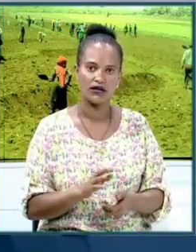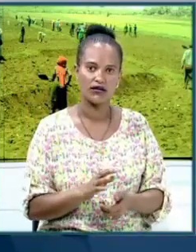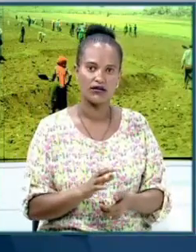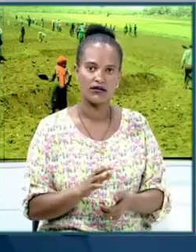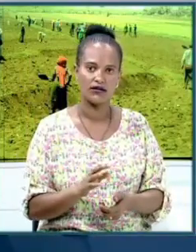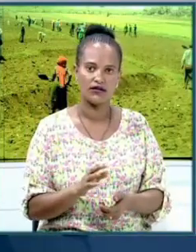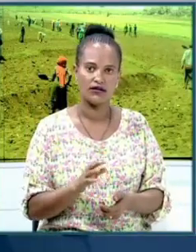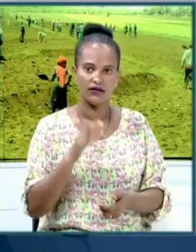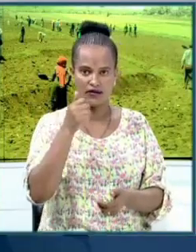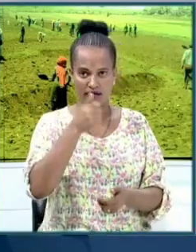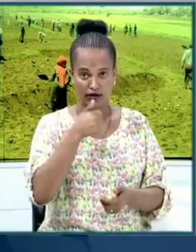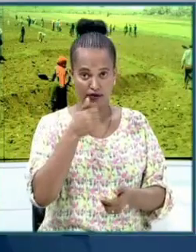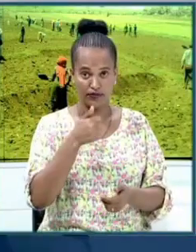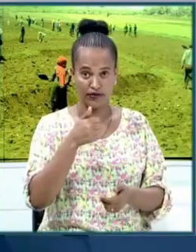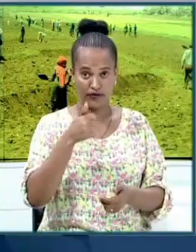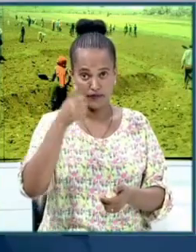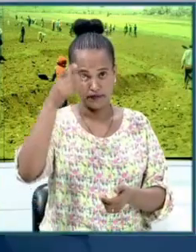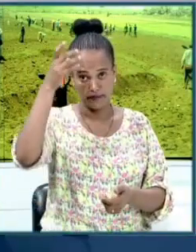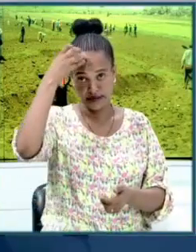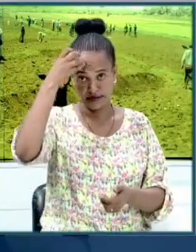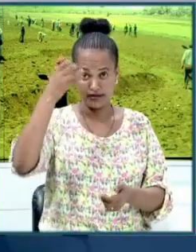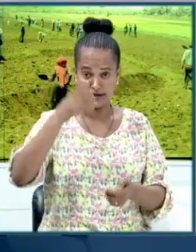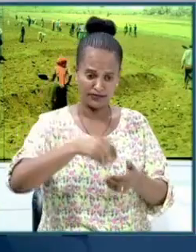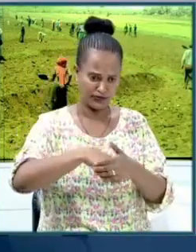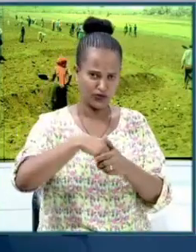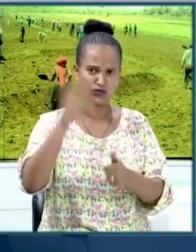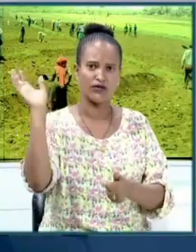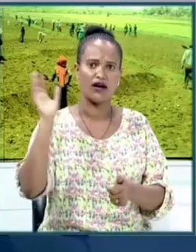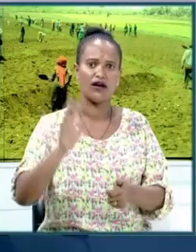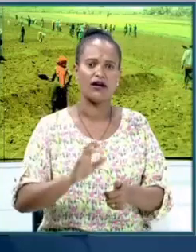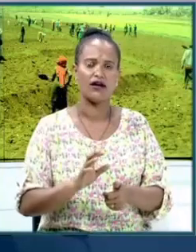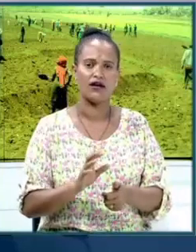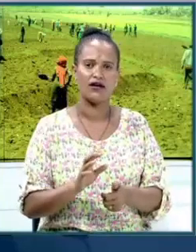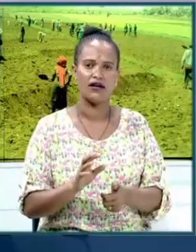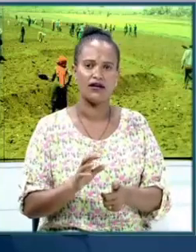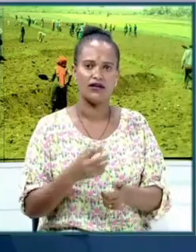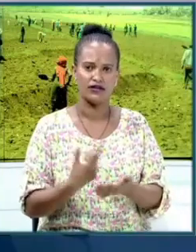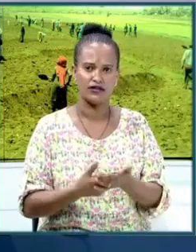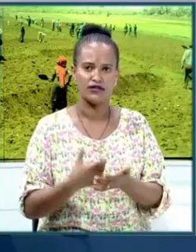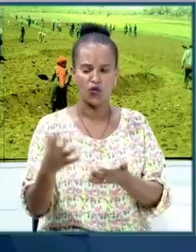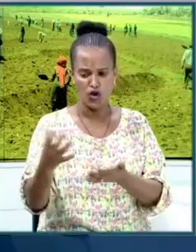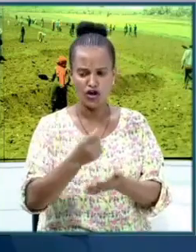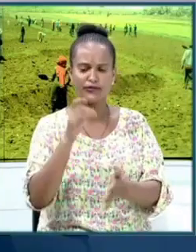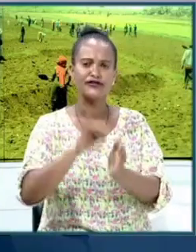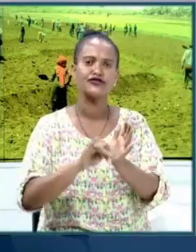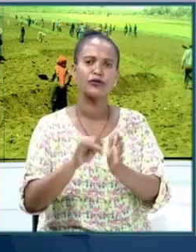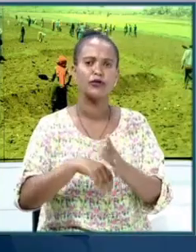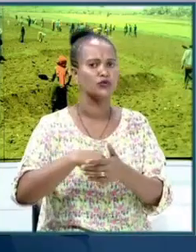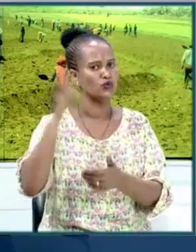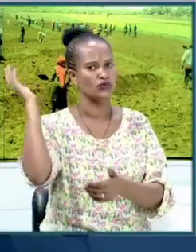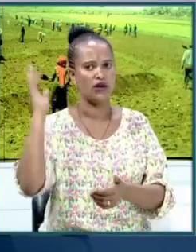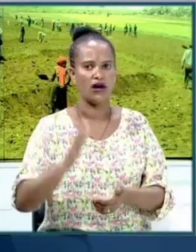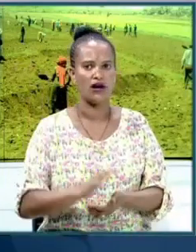ናይ ኢትዮጵያ መንግስቲ ሰራዊት እውን ይውፃእ። ወሪሮም እዮም ጨፍጭፎም እዮም ይውፅልና እዩ።